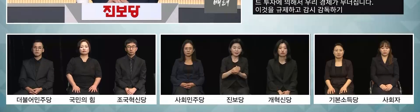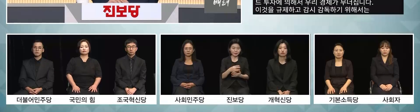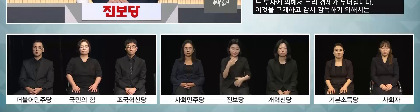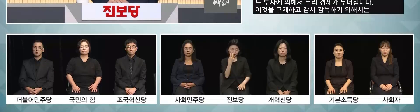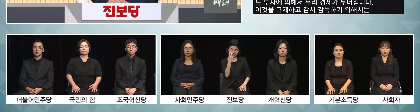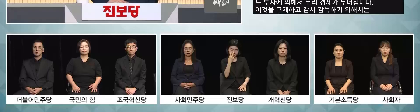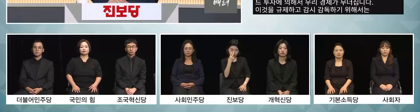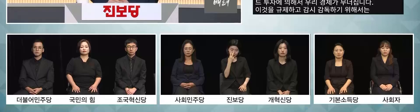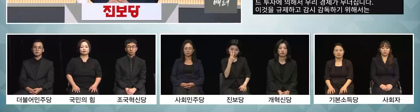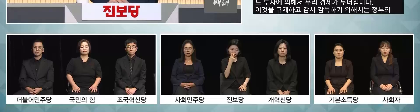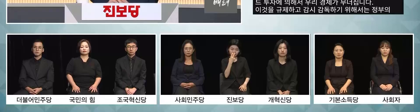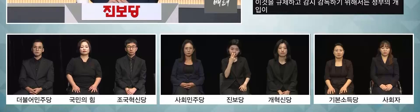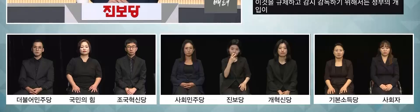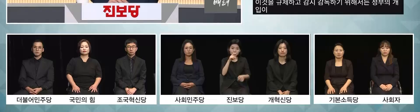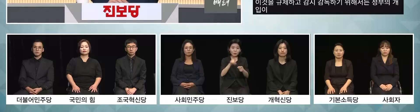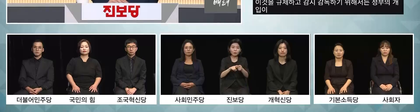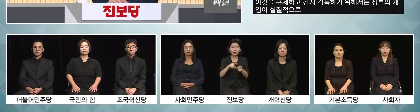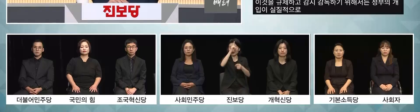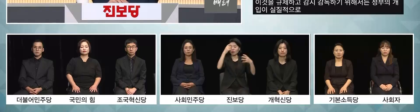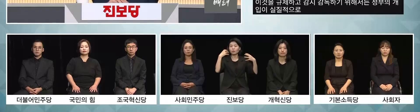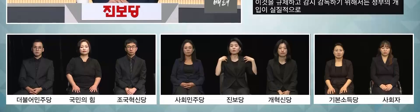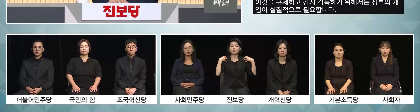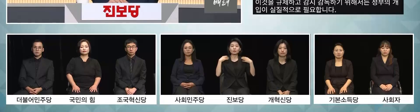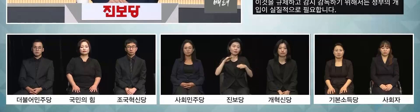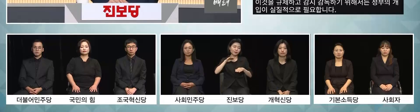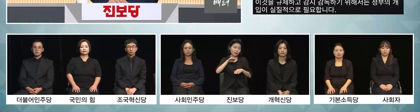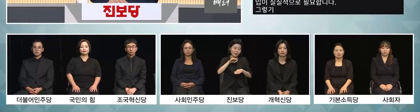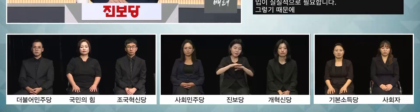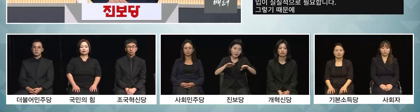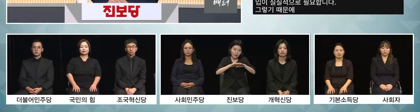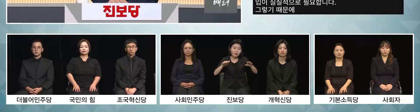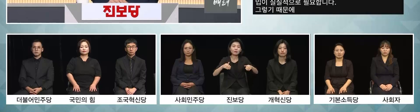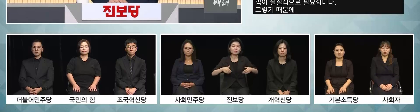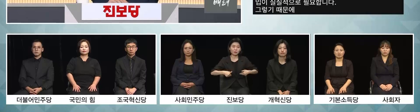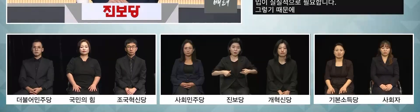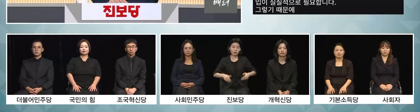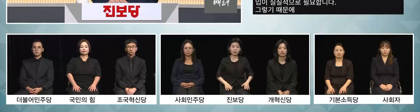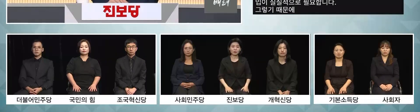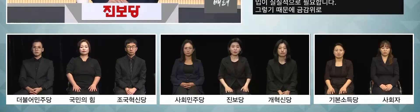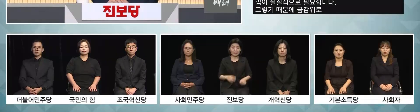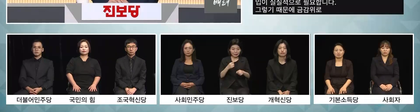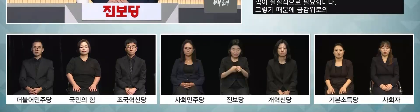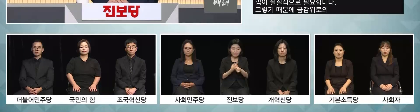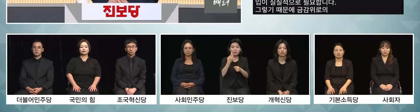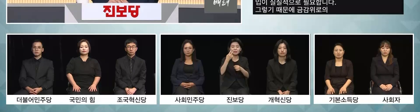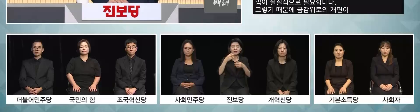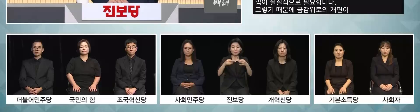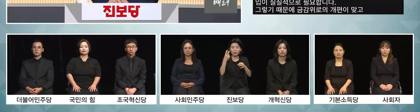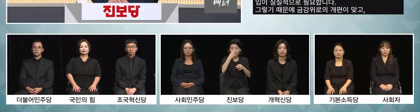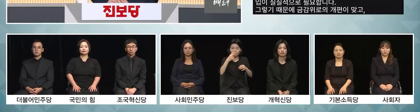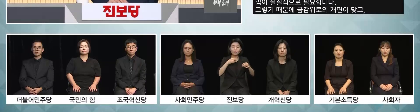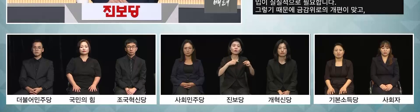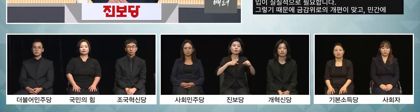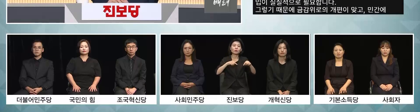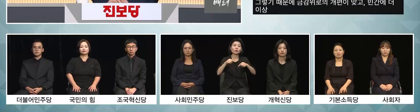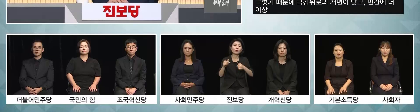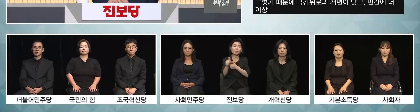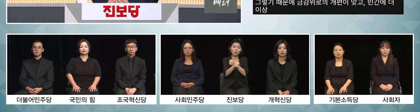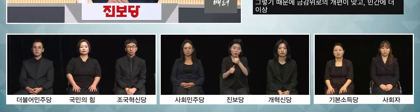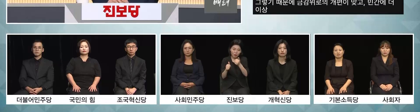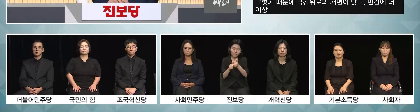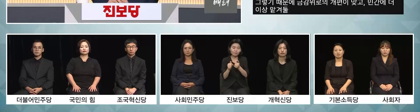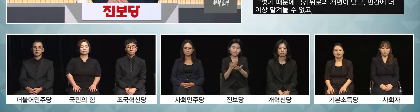정부의 개입이 실질적으로 필요합니다. 그렇기 때문에 금감위로의 개편이 맞고 민간에 더 이상 맡겨둘 수 없고 감시